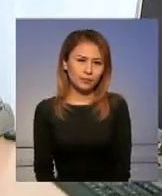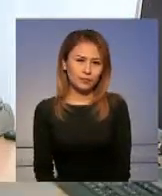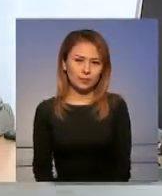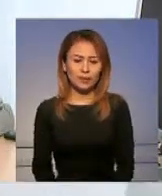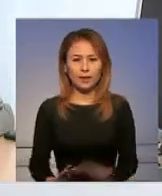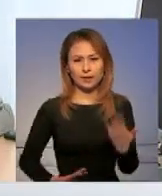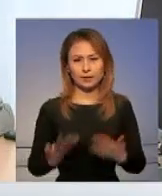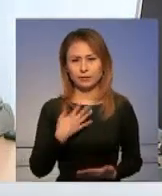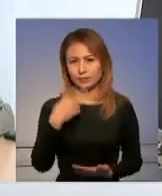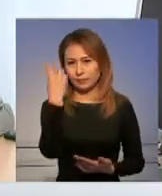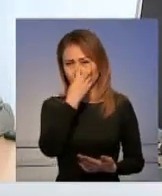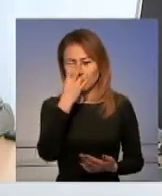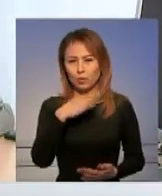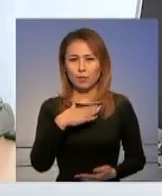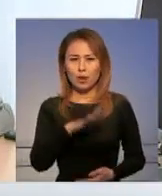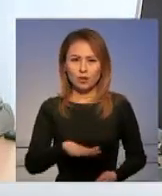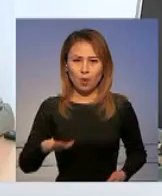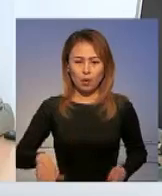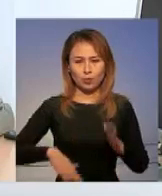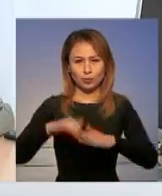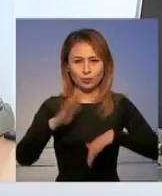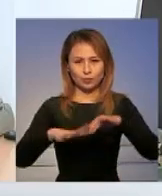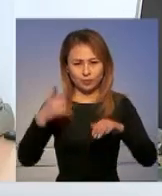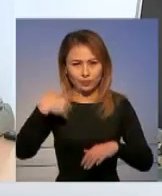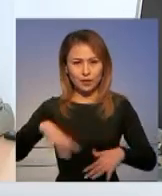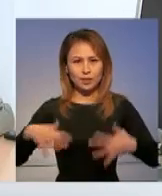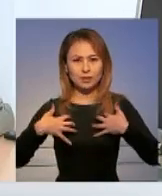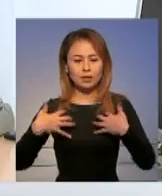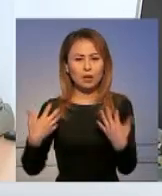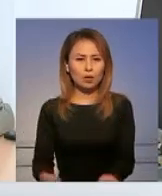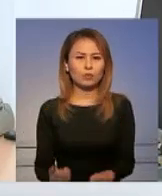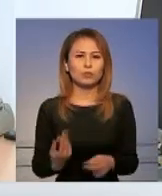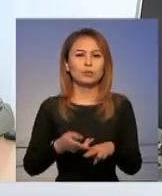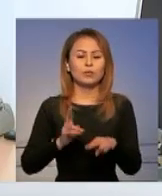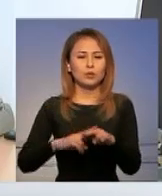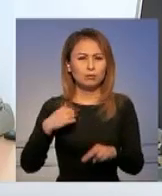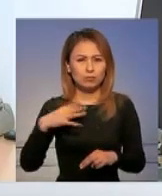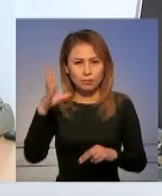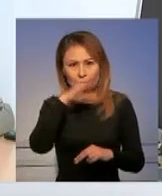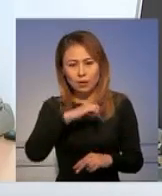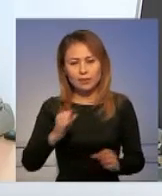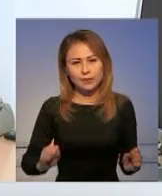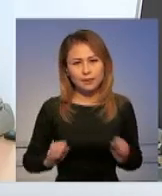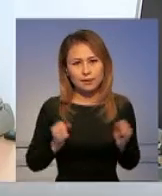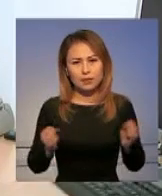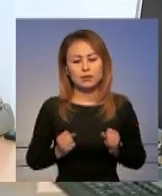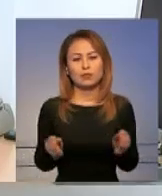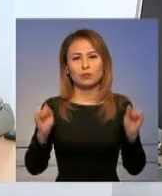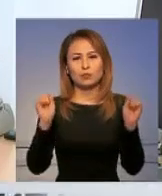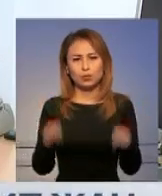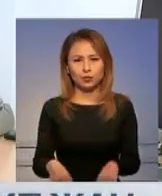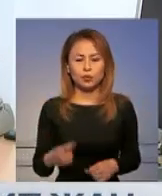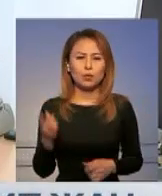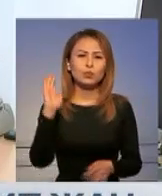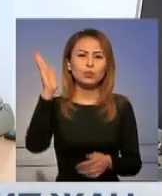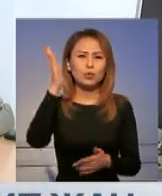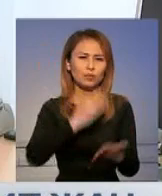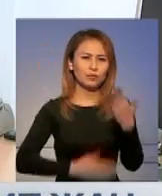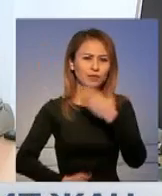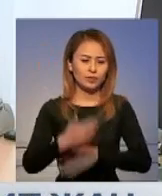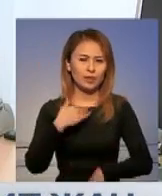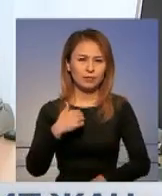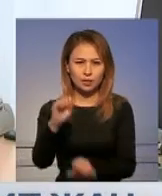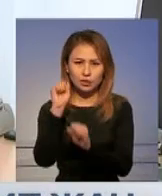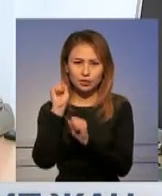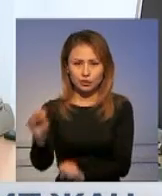Көзім көрмегенімен аяқ қолым бар, басқа мүшелерім сау. Сондықтан әлде бар мүмкіндігімді пайдалануым керек. Болашақта мүгедектердің құқығын